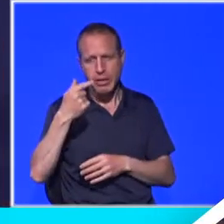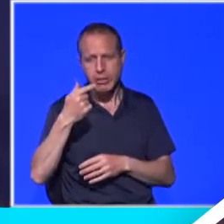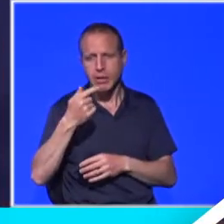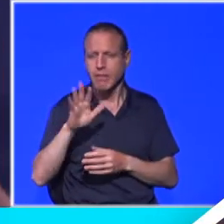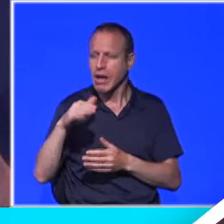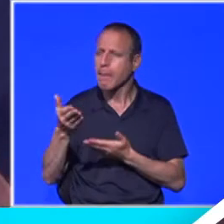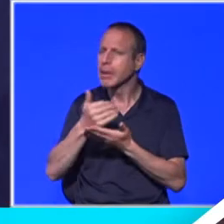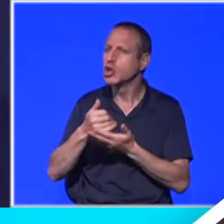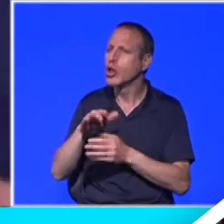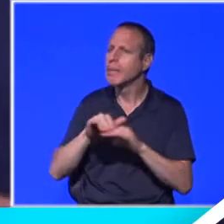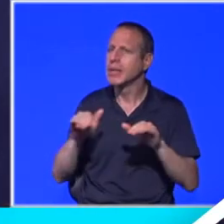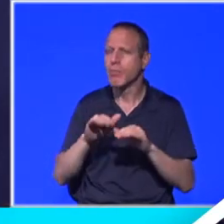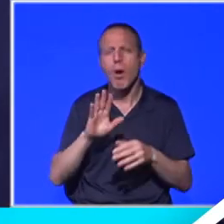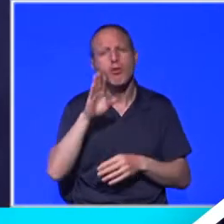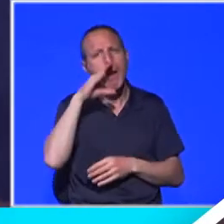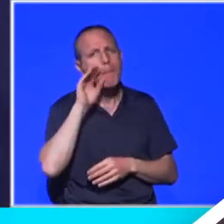עושה,